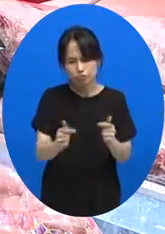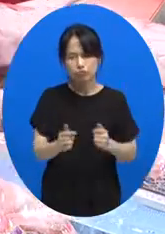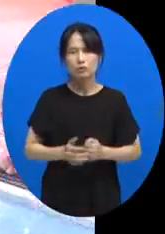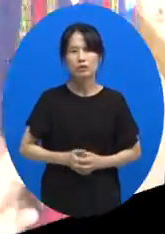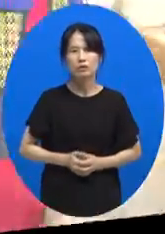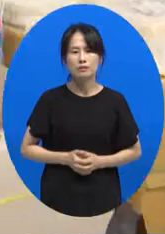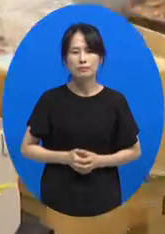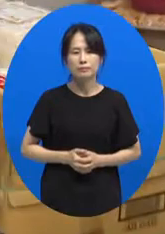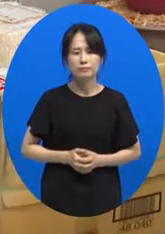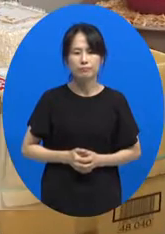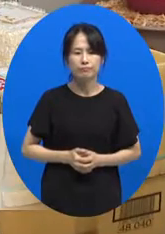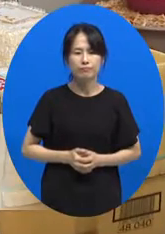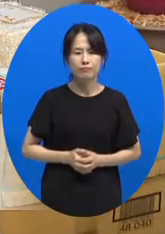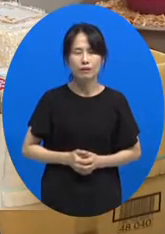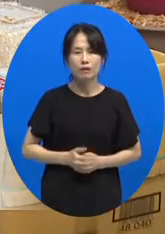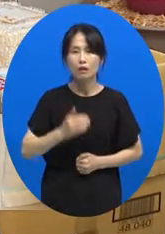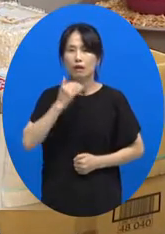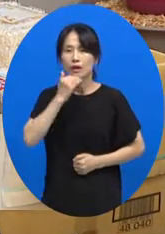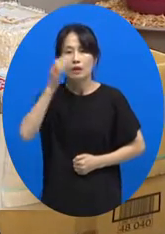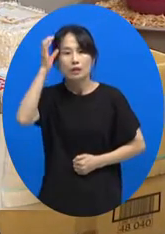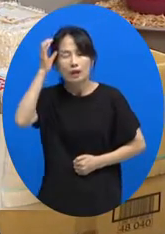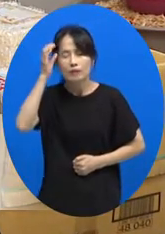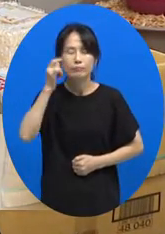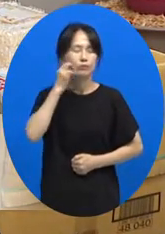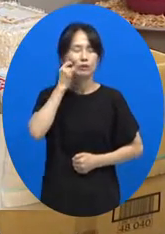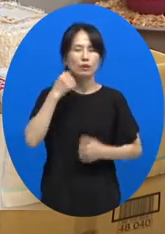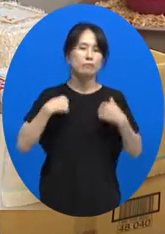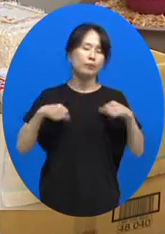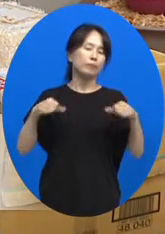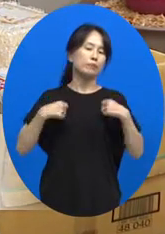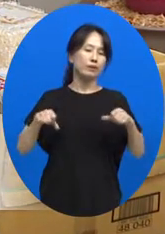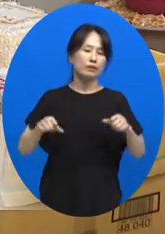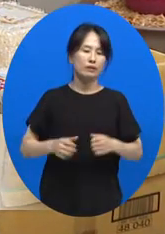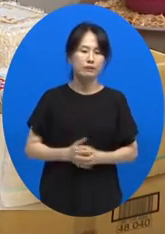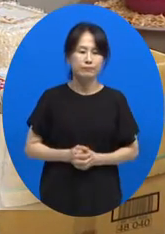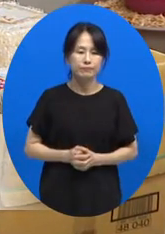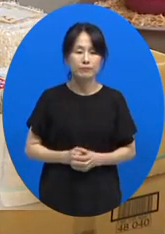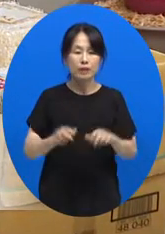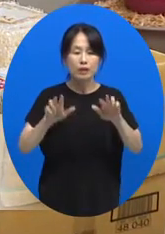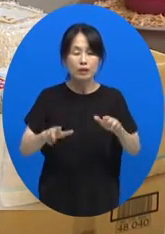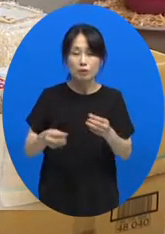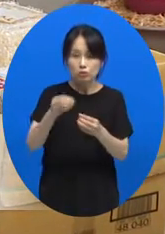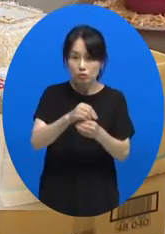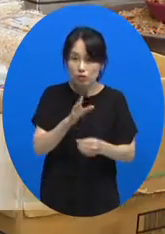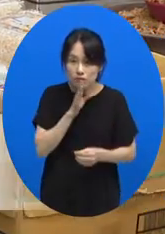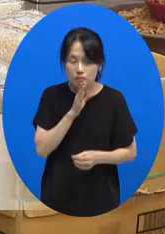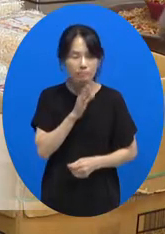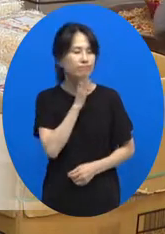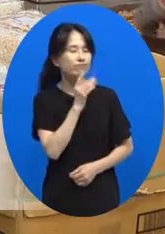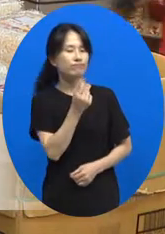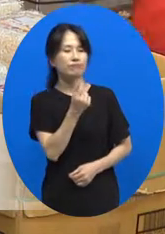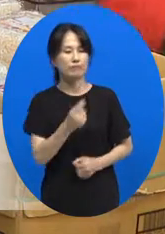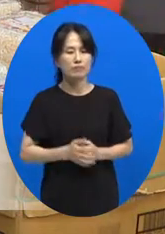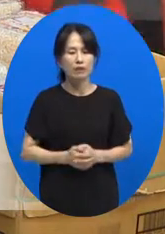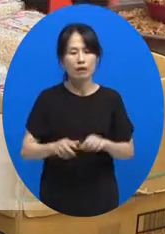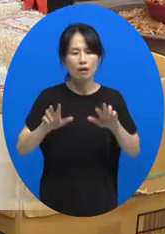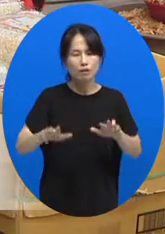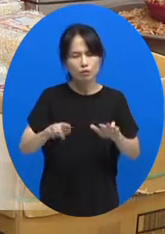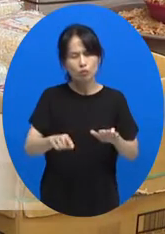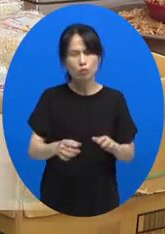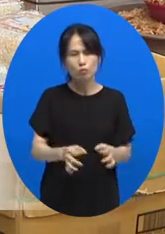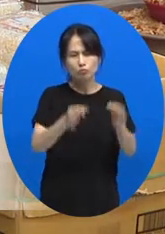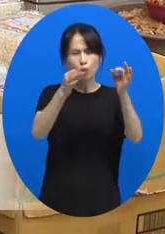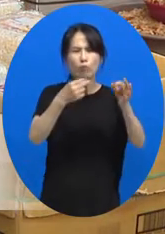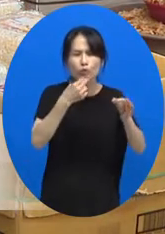집에서도 기대를 못 걸어. 안 해. 그냥 포기해. 이번 추석에 이런 거는 그렇게 오른 게